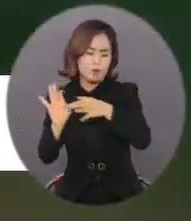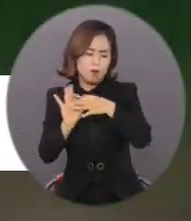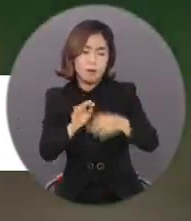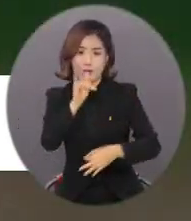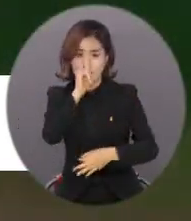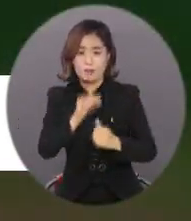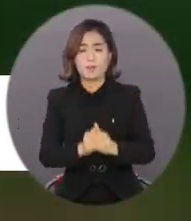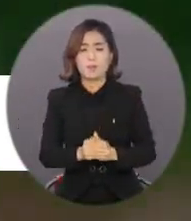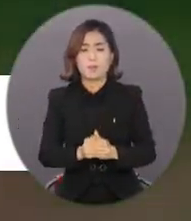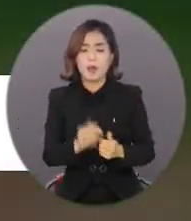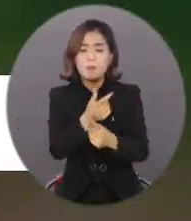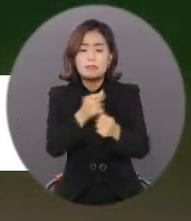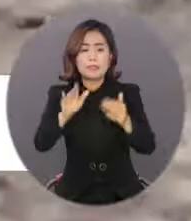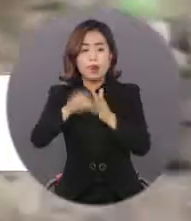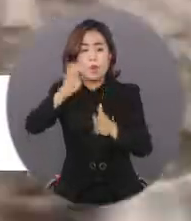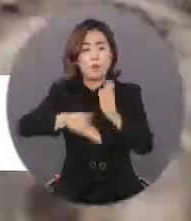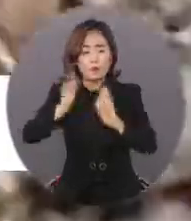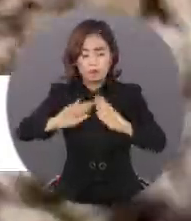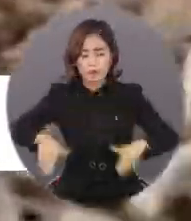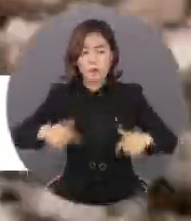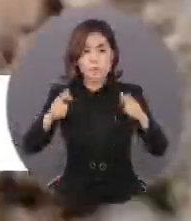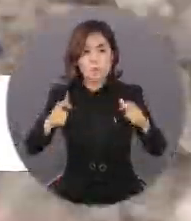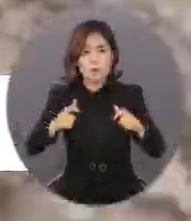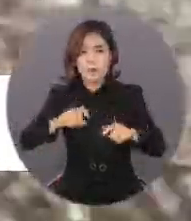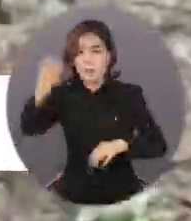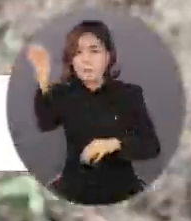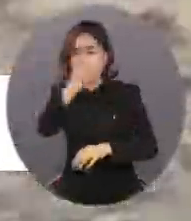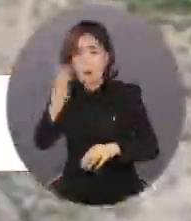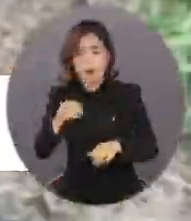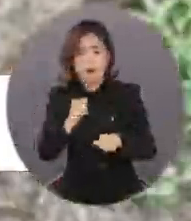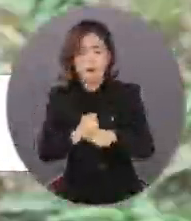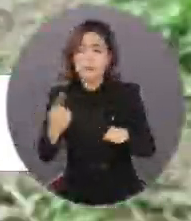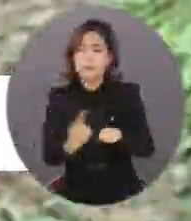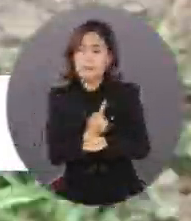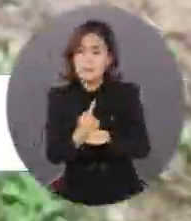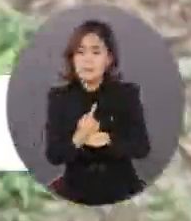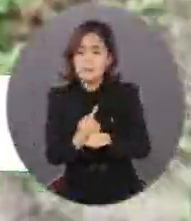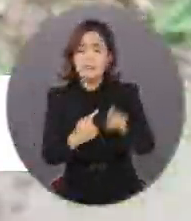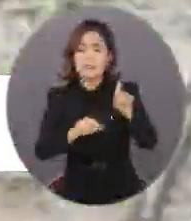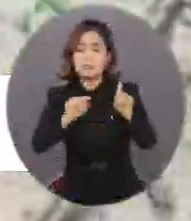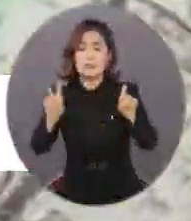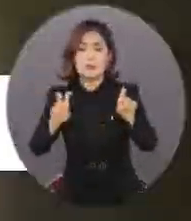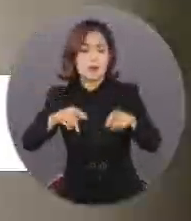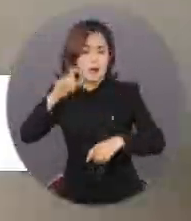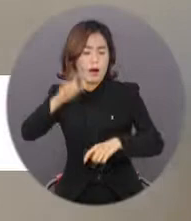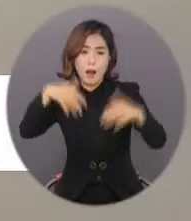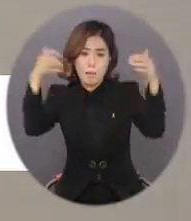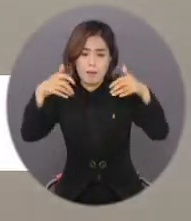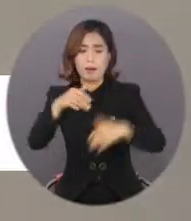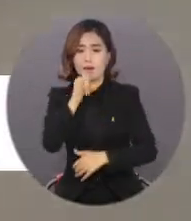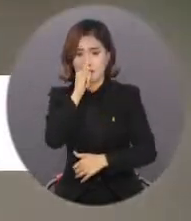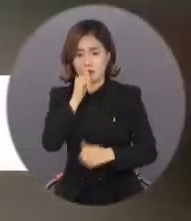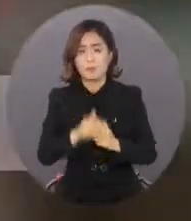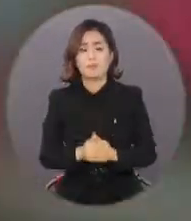내렸습니다. 비슷한 시각 광주와 전남 지역에서 천둥, 번개를 동반한 시간당 10에서 20mm의 강한 비가